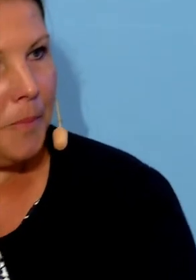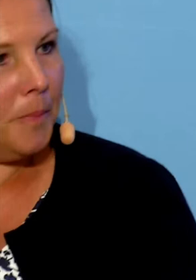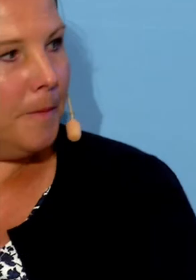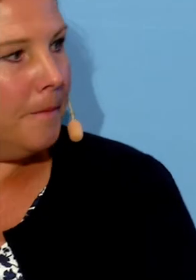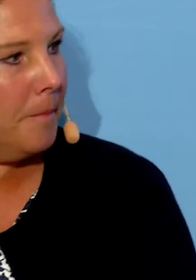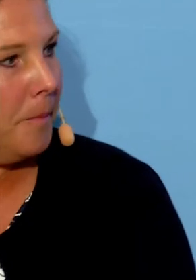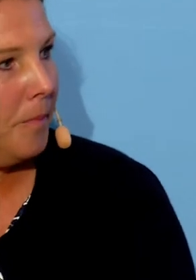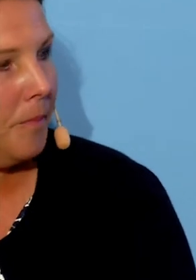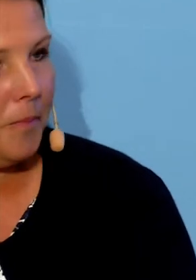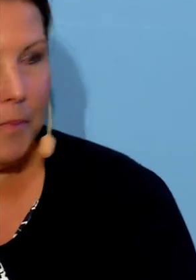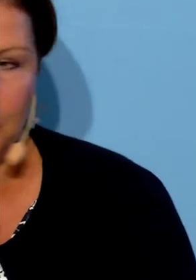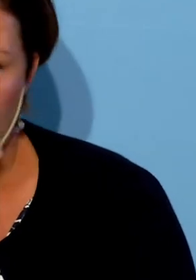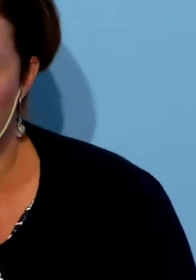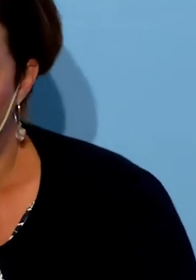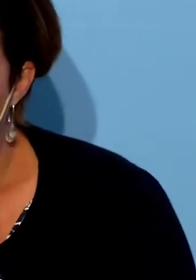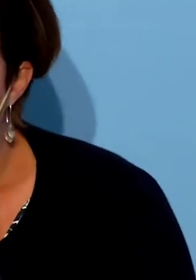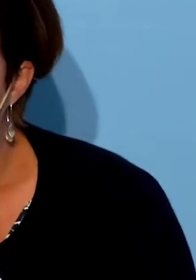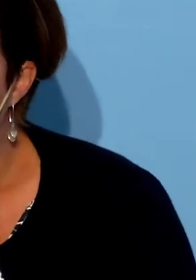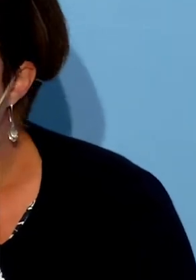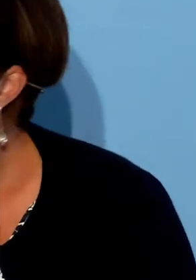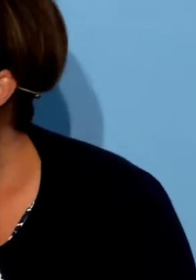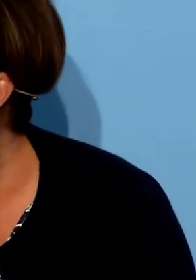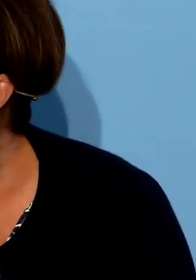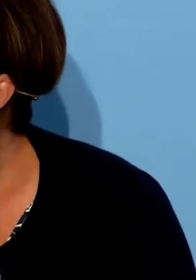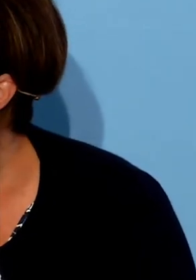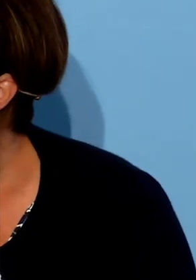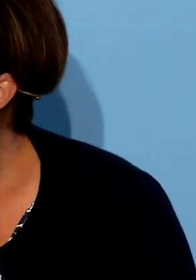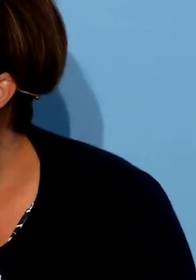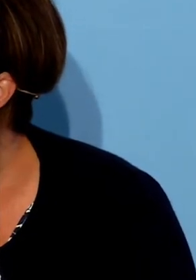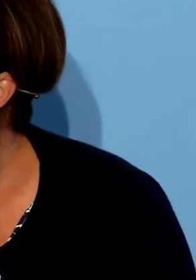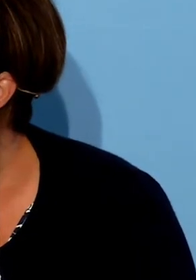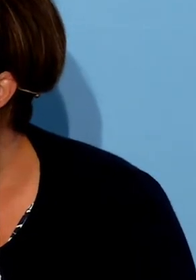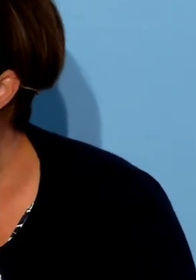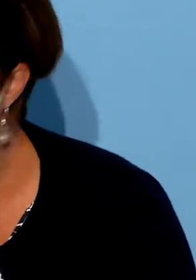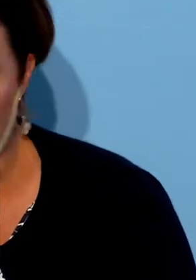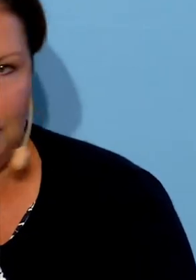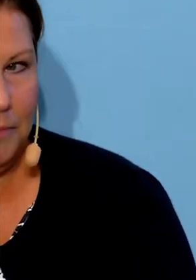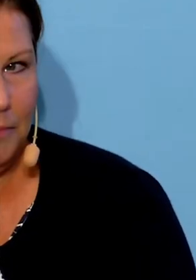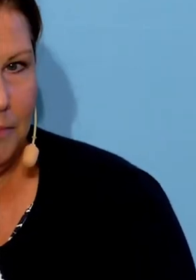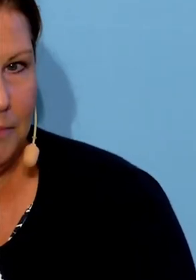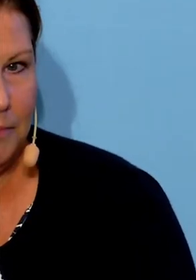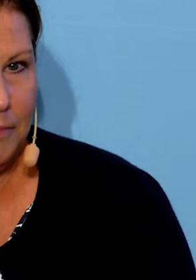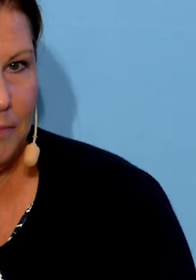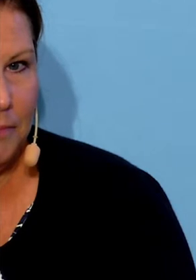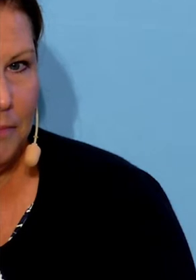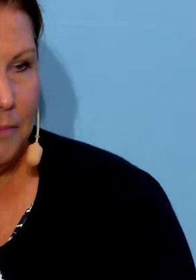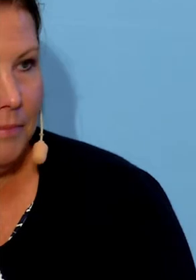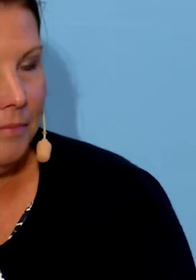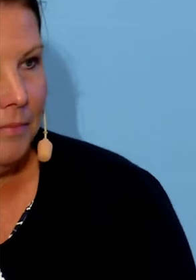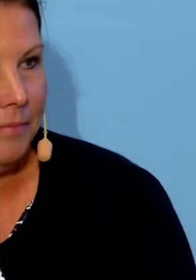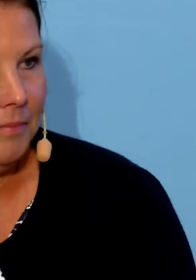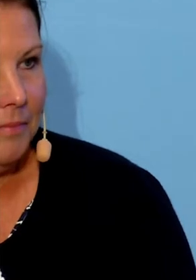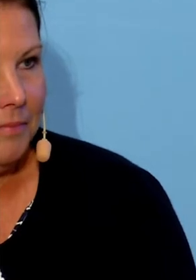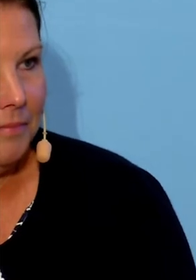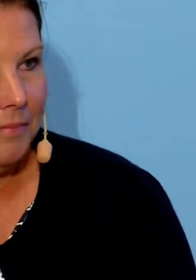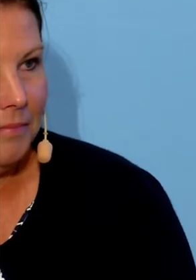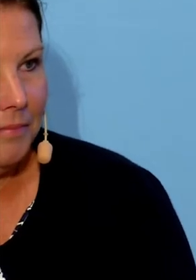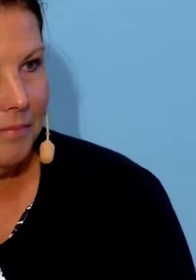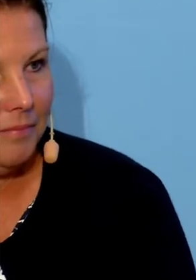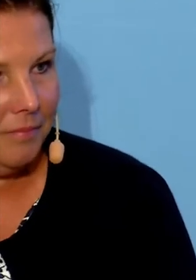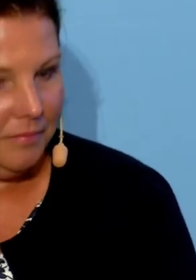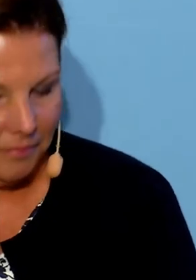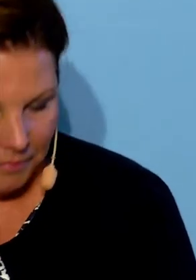att kombinera olika typer av utbildningar tror jag blir väldigt viktigt. Jag fick frågan, jag var föreläste på ekonomiskolan för något år